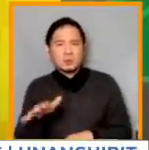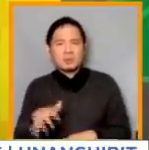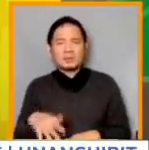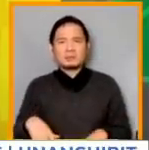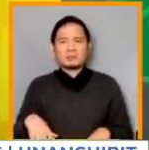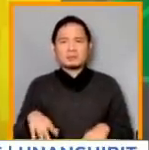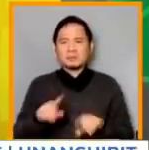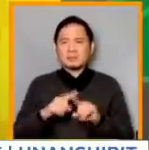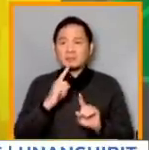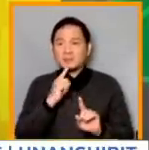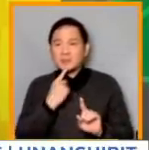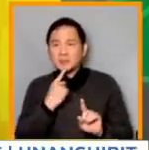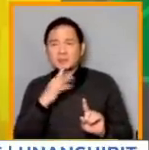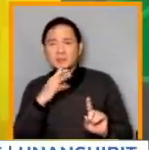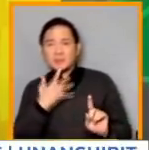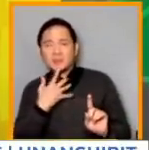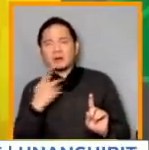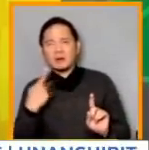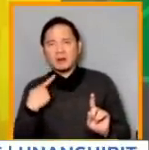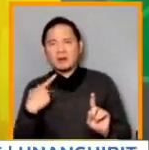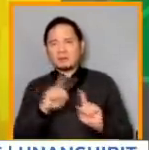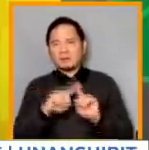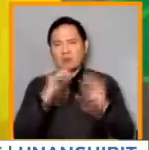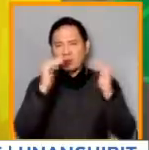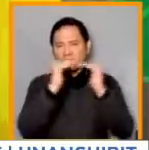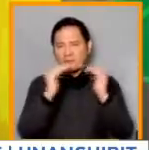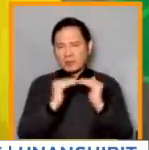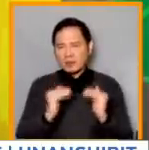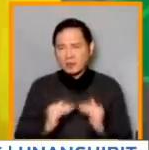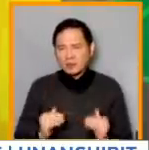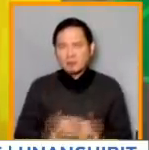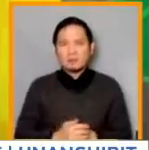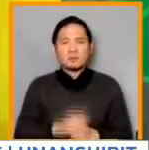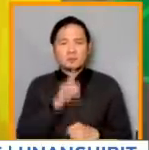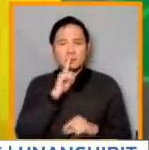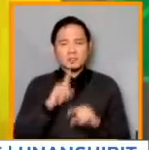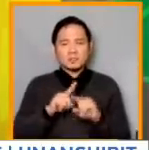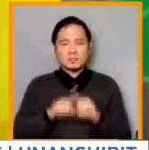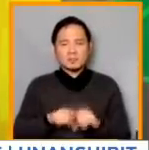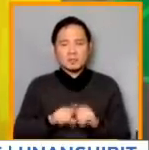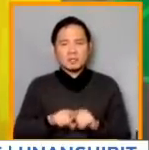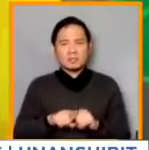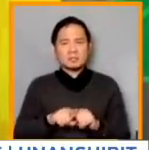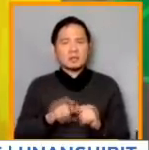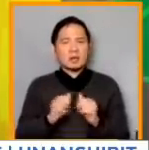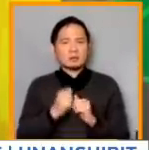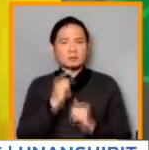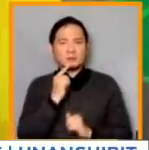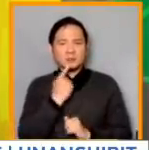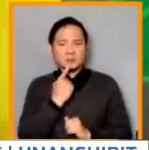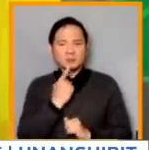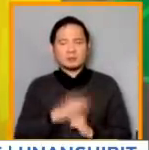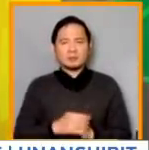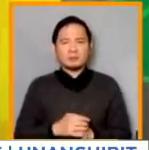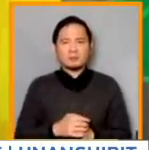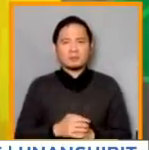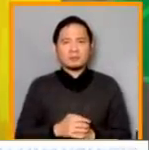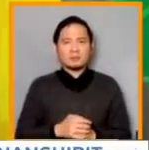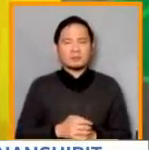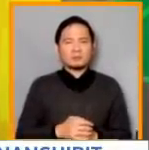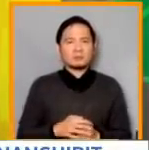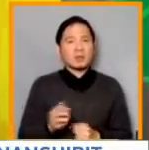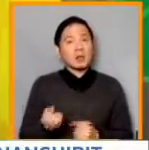may severe at saka critical. So, depende yun doon sa severity. And it ranges from 43,000